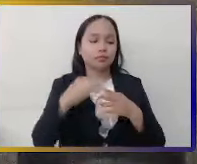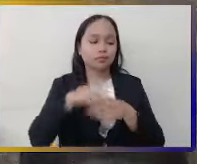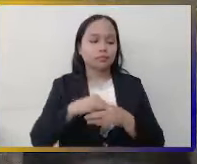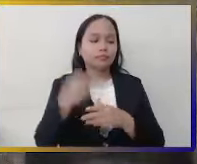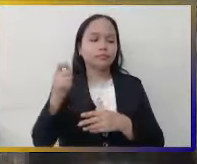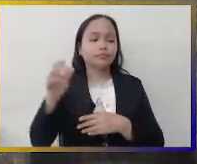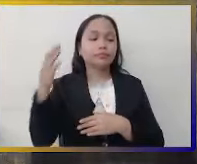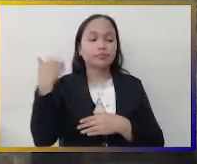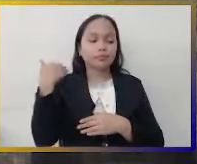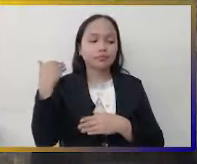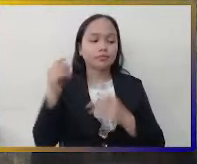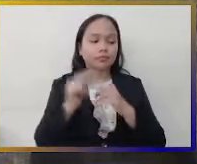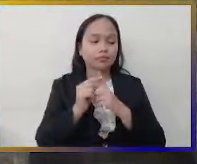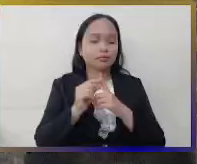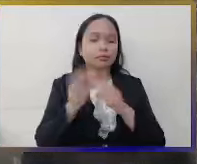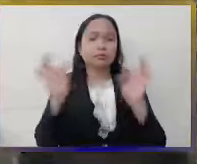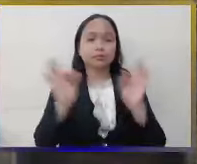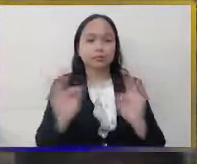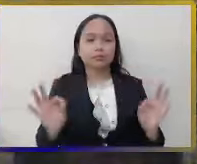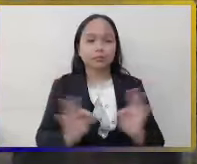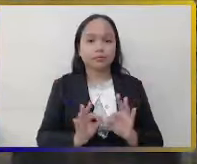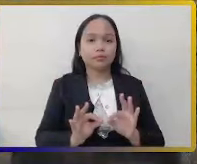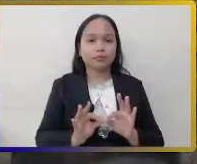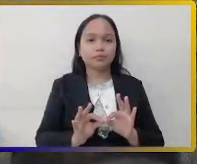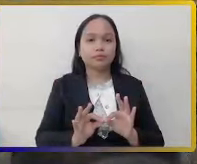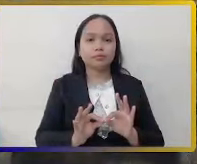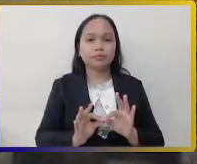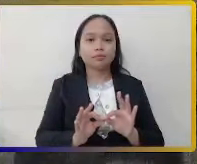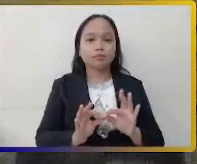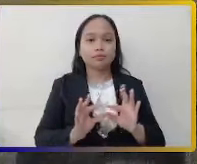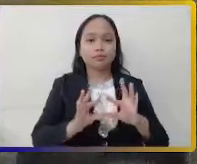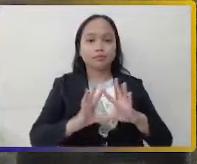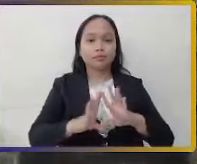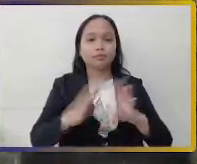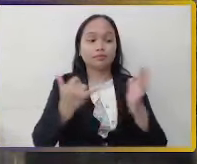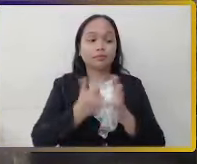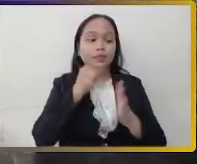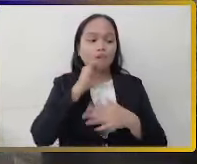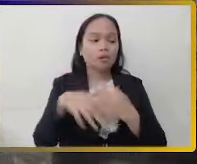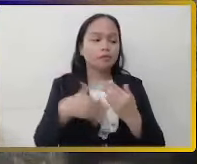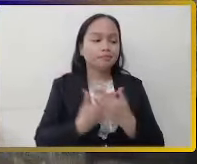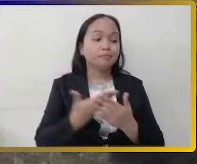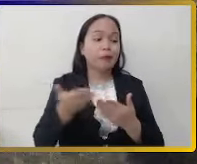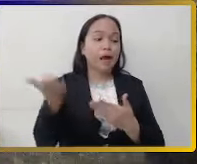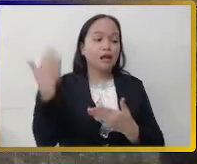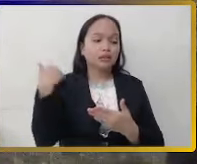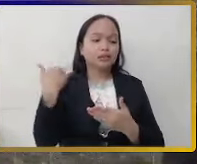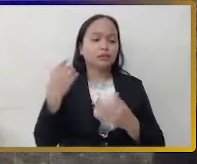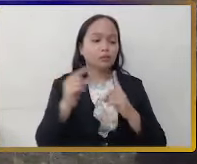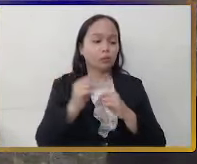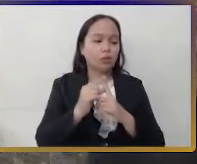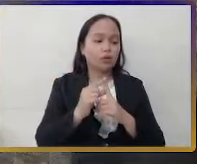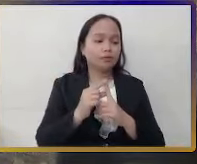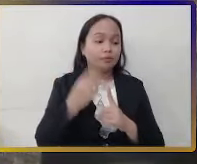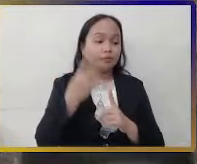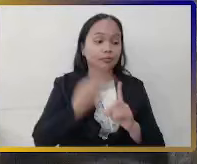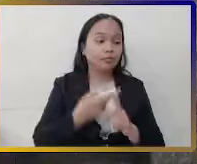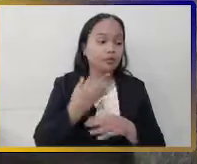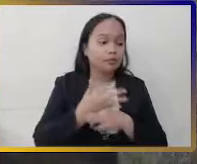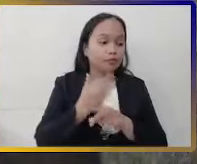past tense form. Di po ba? Ng pangungusap. Alright? Lahat. Notice the word